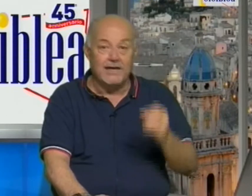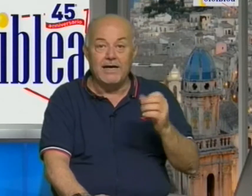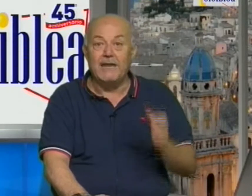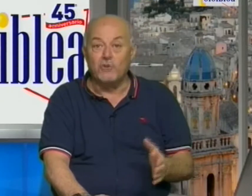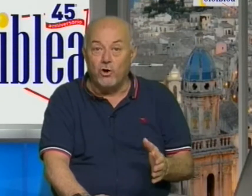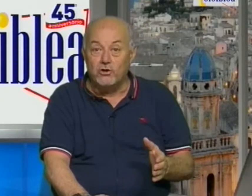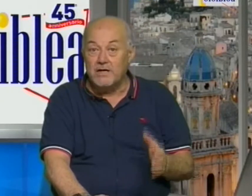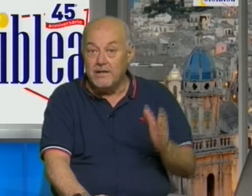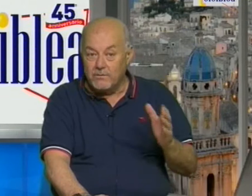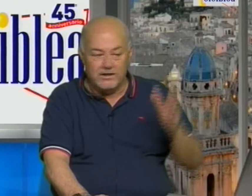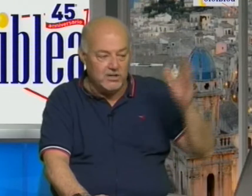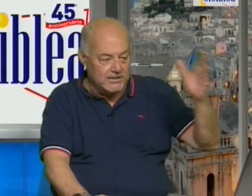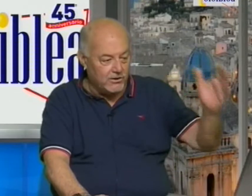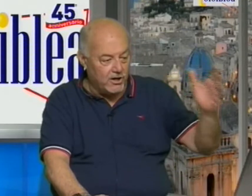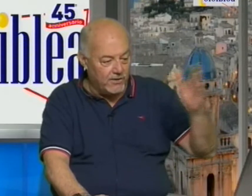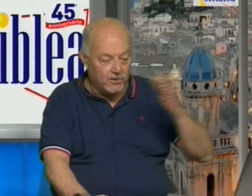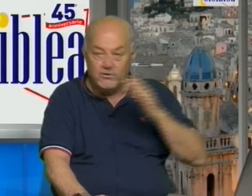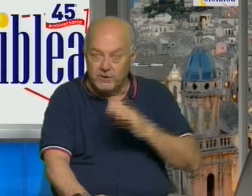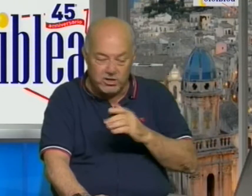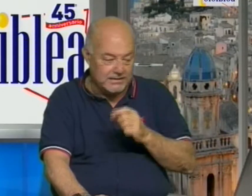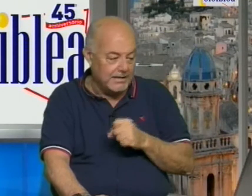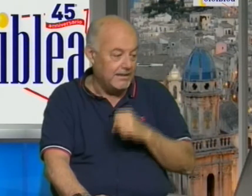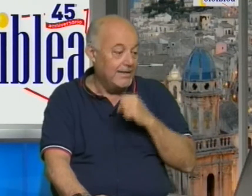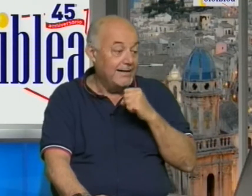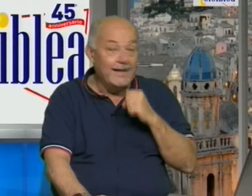Nizza e Tolosa. Quindi già sono 9, 8,